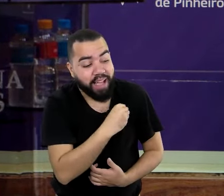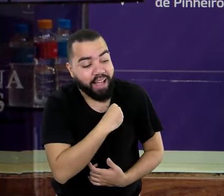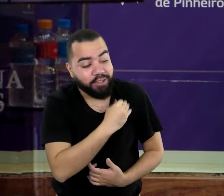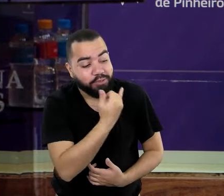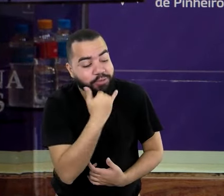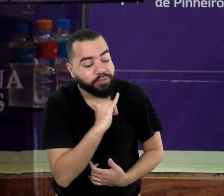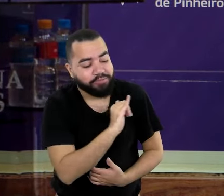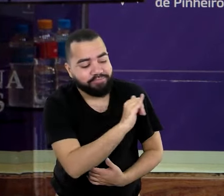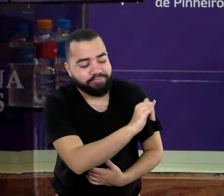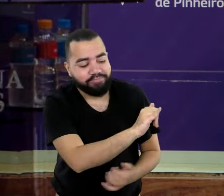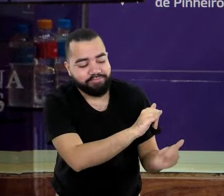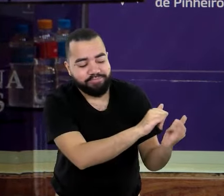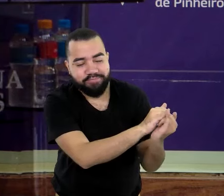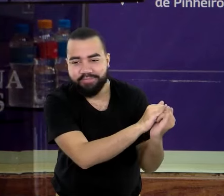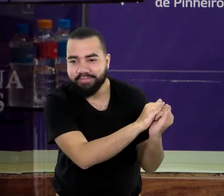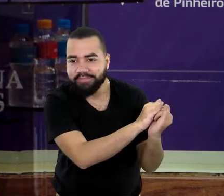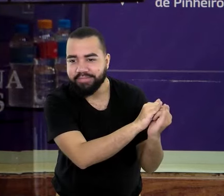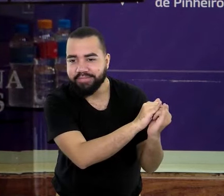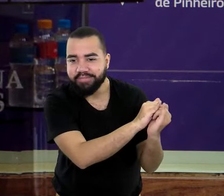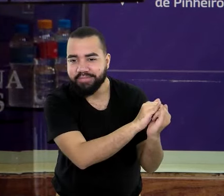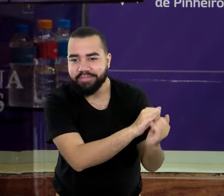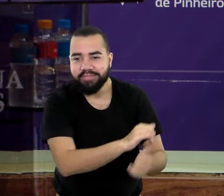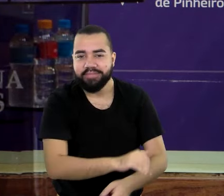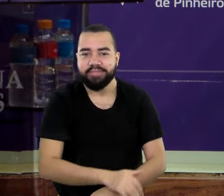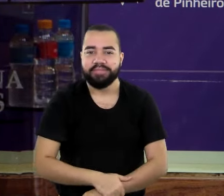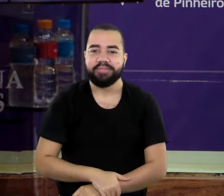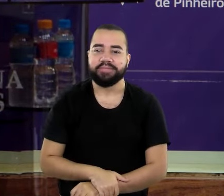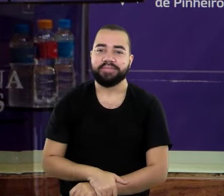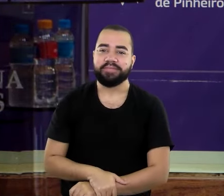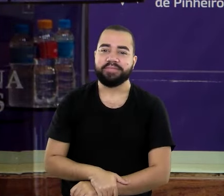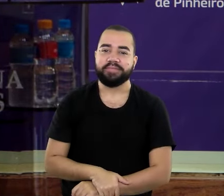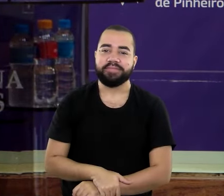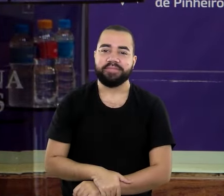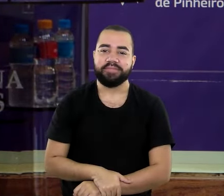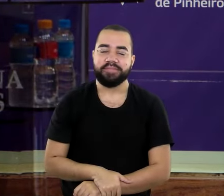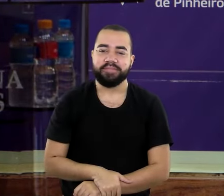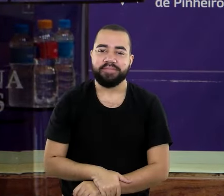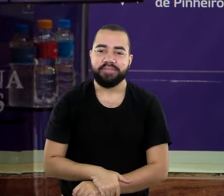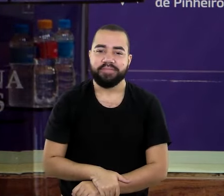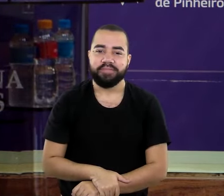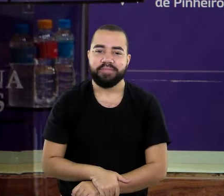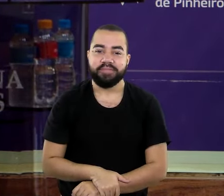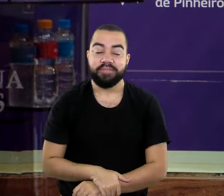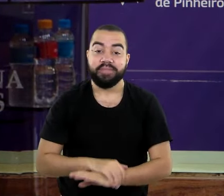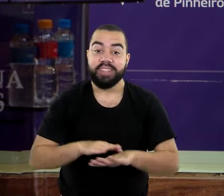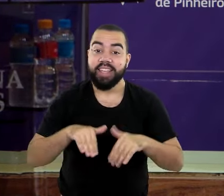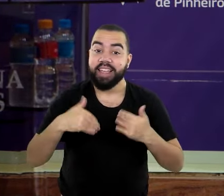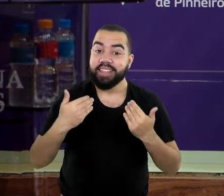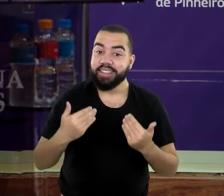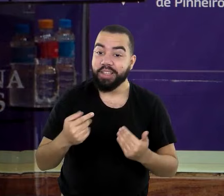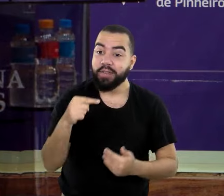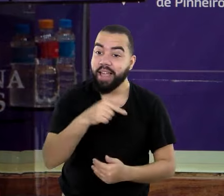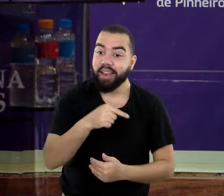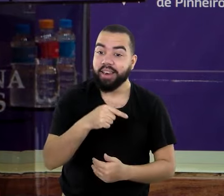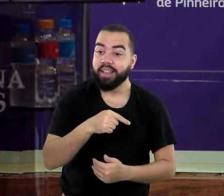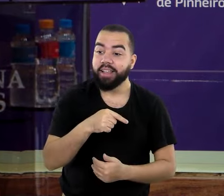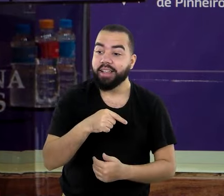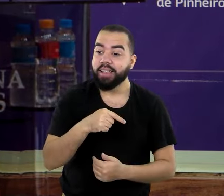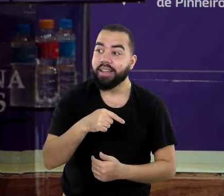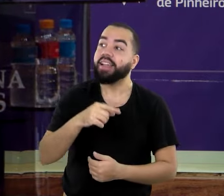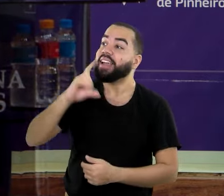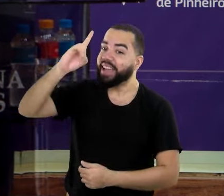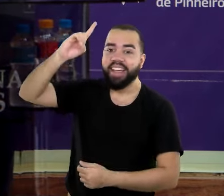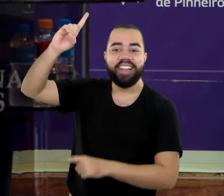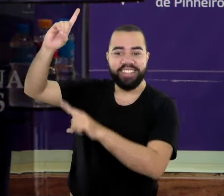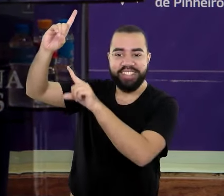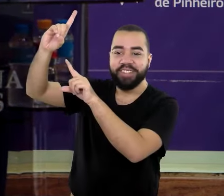pecados. 자기는 순간적으로 아, 하나님이 임재하셨구나. E ela naquele momento falou: "É